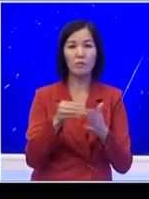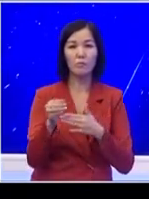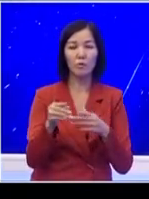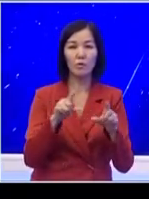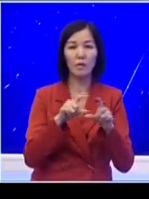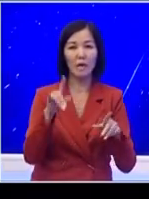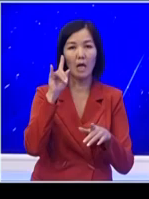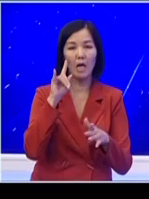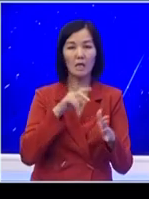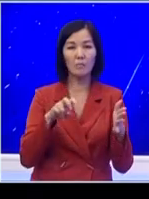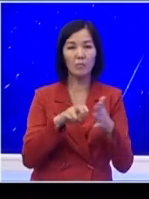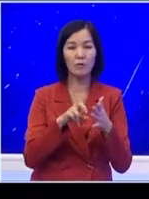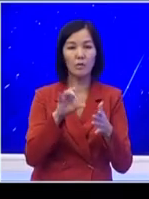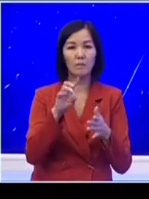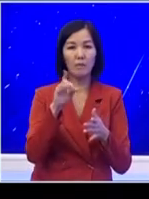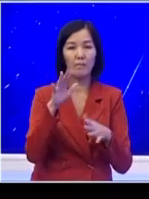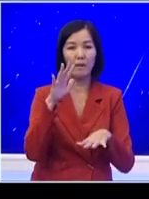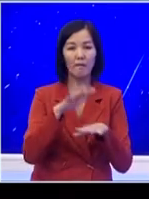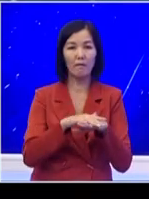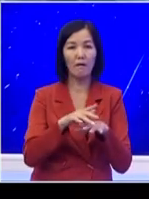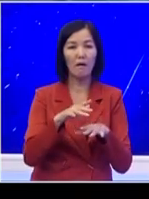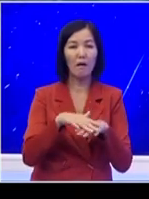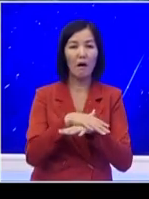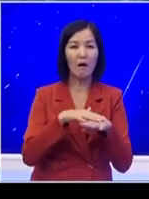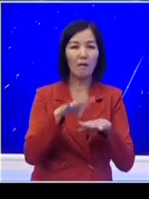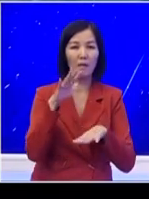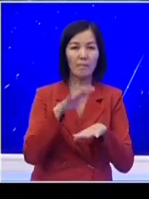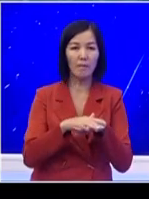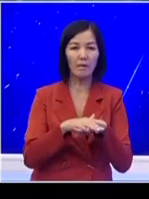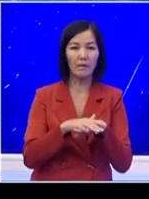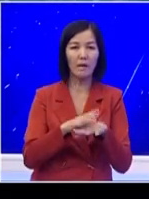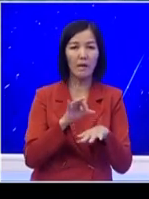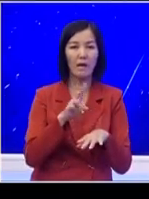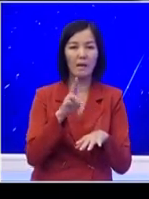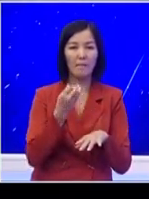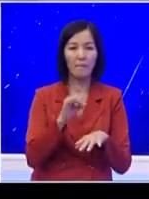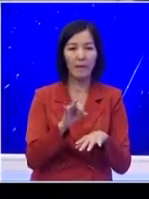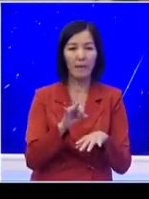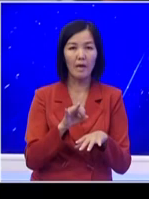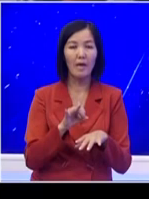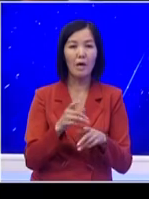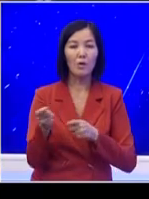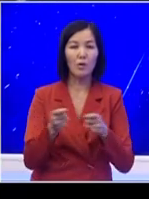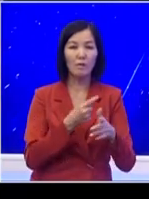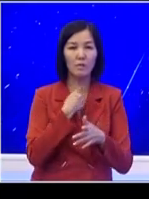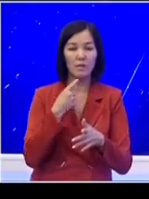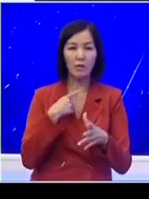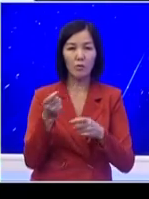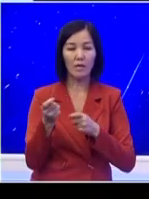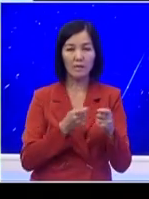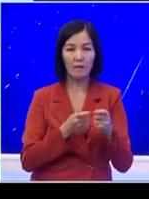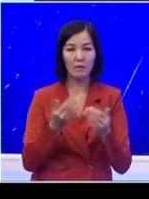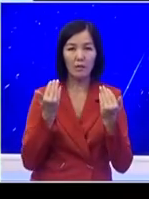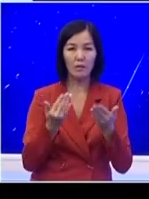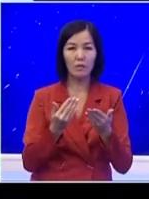отделениях Казпочты, Сбербанка, Халыкбанка, а также через товарищество Алемпэй. Распоряжением руководства Талдыкурганского акимата